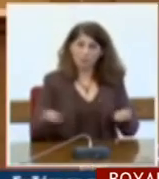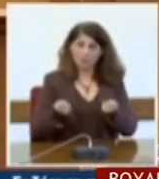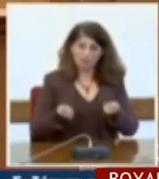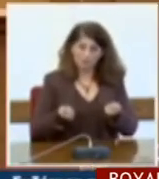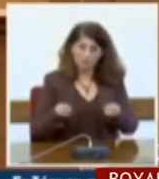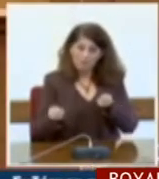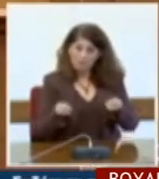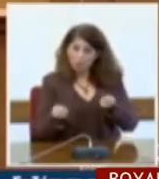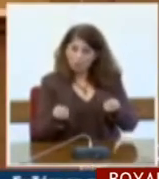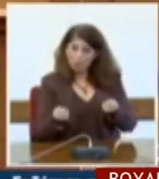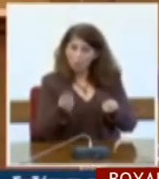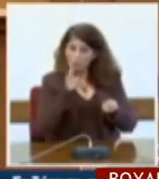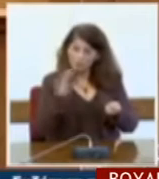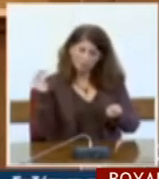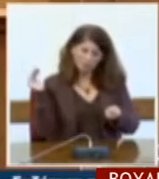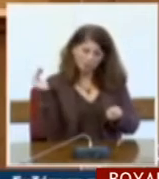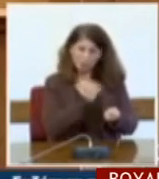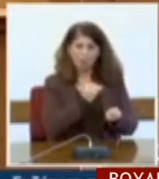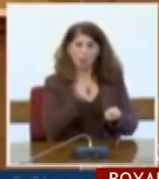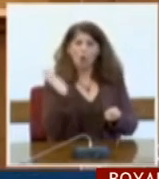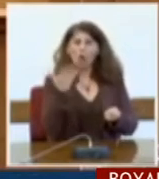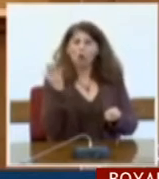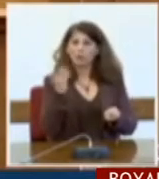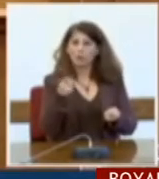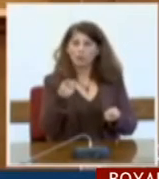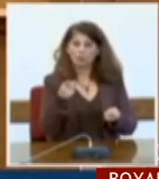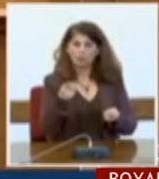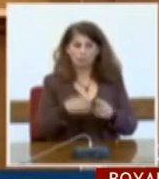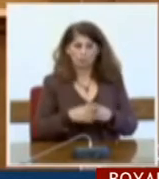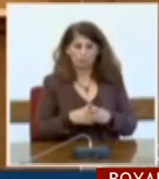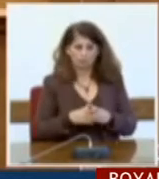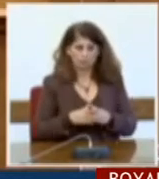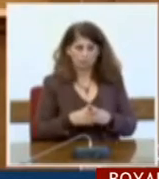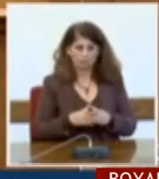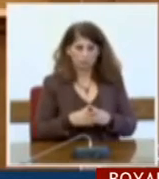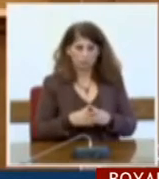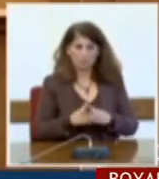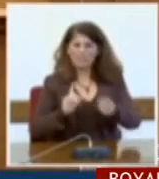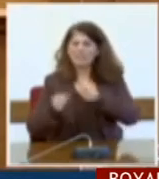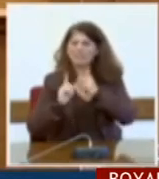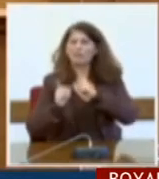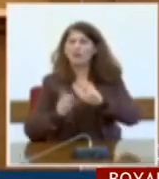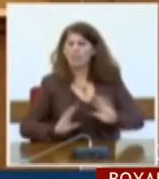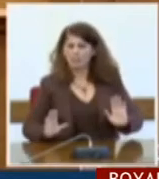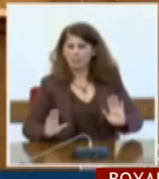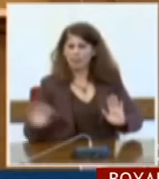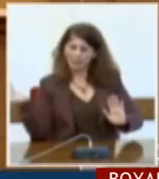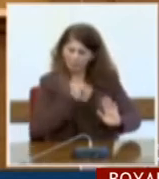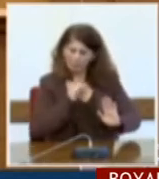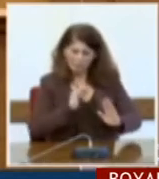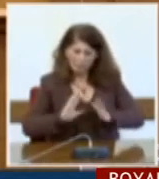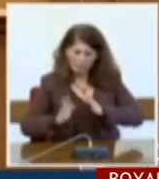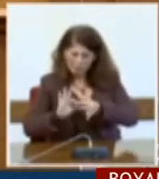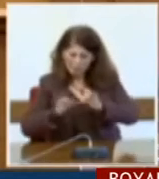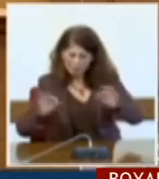και πραγματικά αστραπιαίοι, όταν είναι να κλείσετε ντυλάκια, όπως τα λένε, deals, συμφωνίες, με